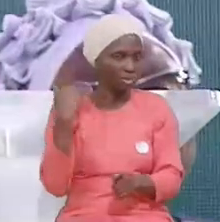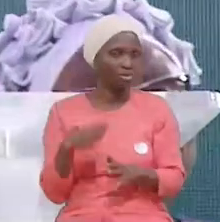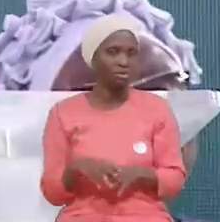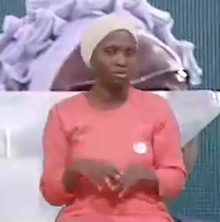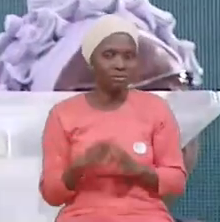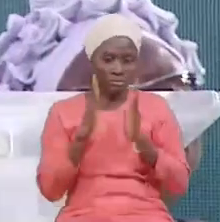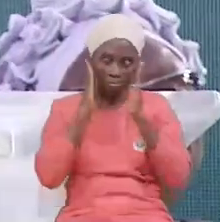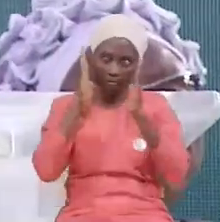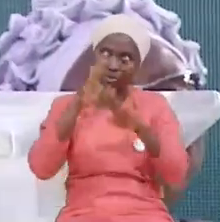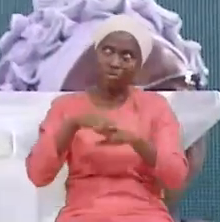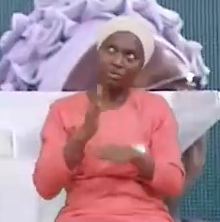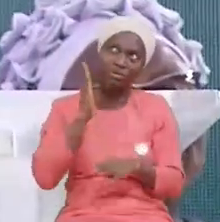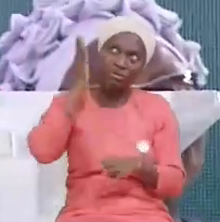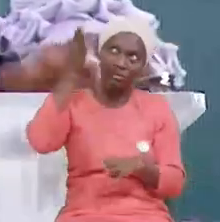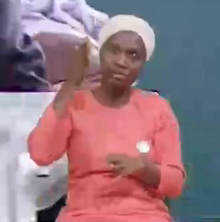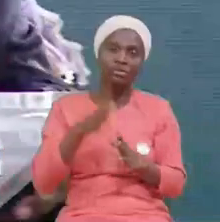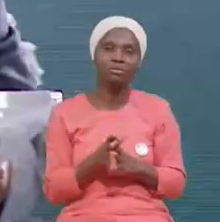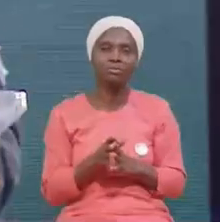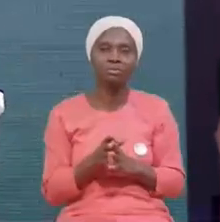Concentre-toi sur l'avenir.